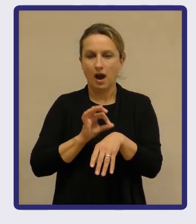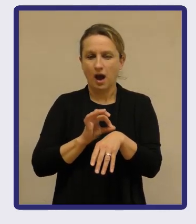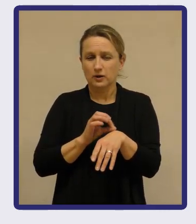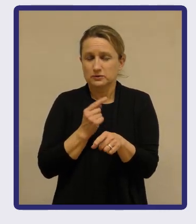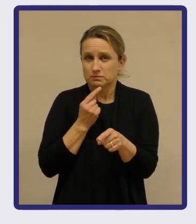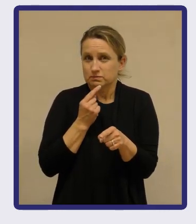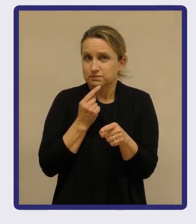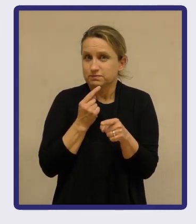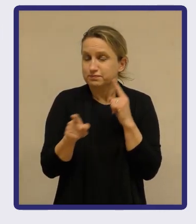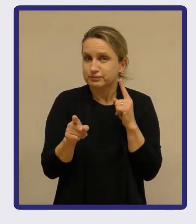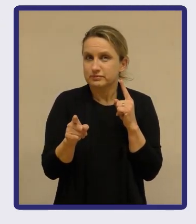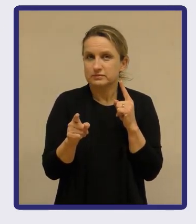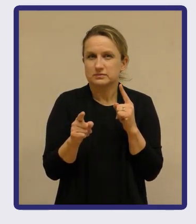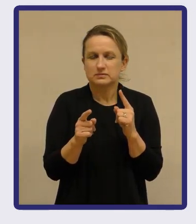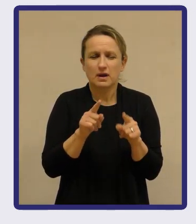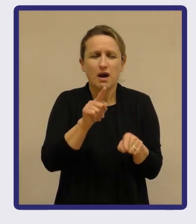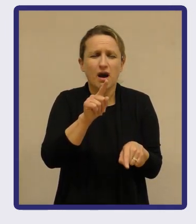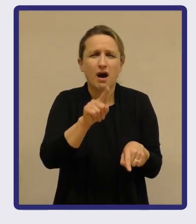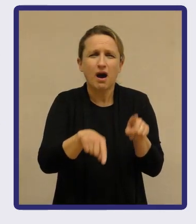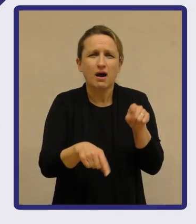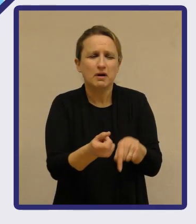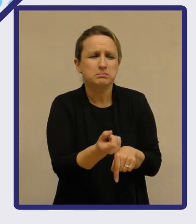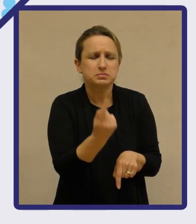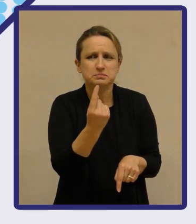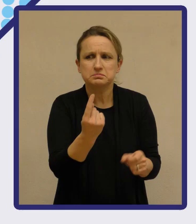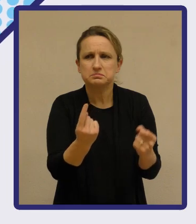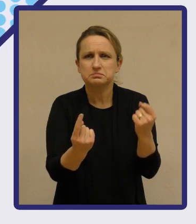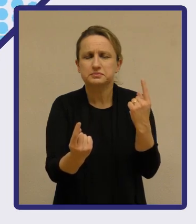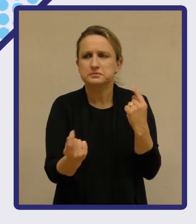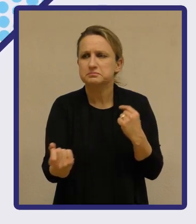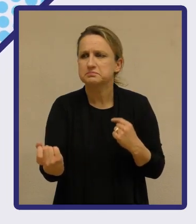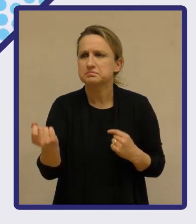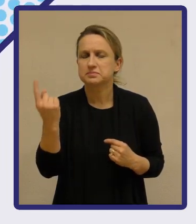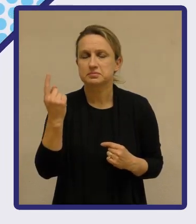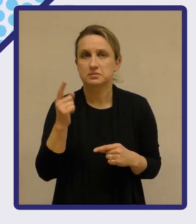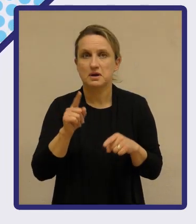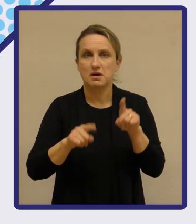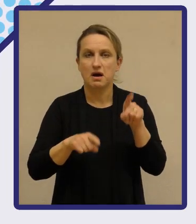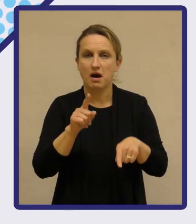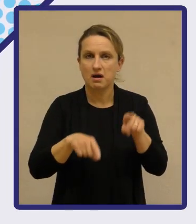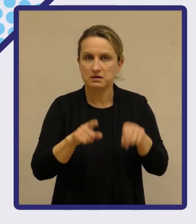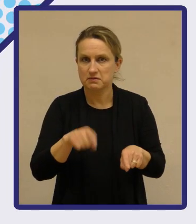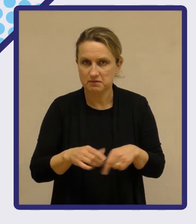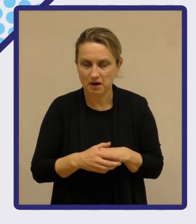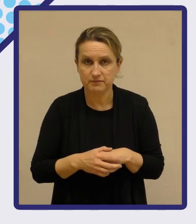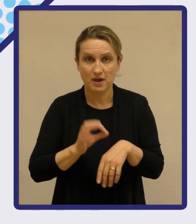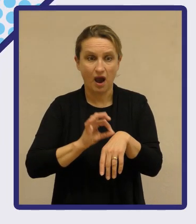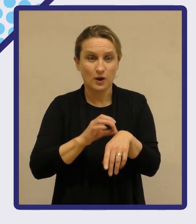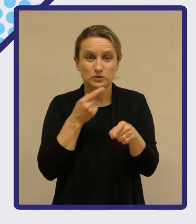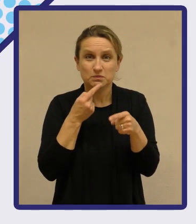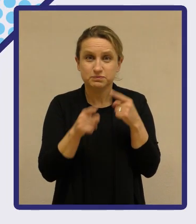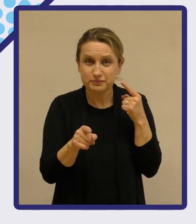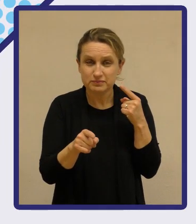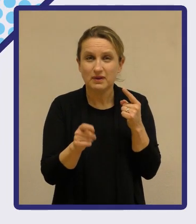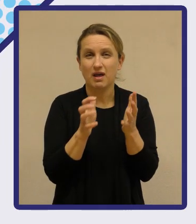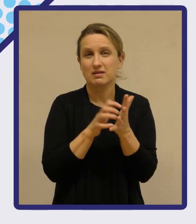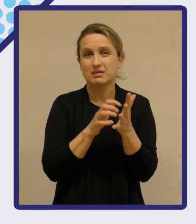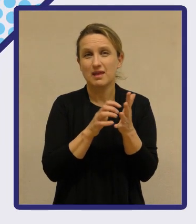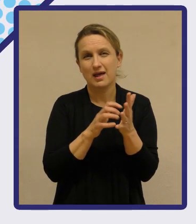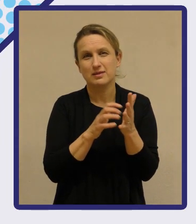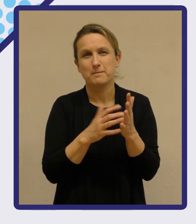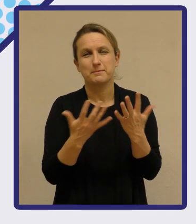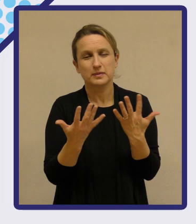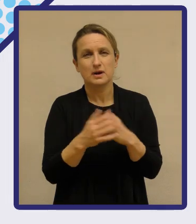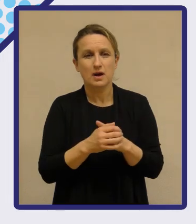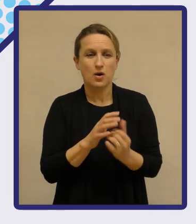Haruldasi haiguseid iseloomustab väga väike esinemissagedus. Harvikhaiguseks peetakse haigust, mille esinemissagedus on 5 juhtu